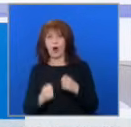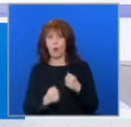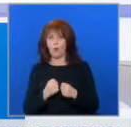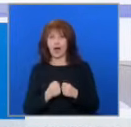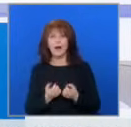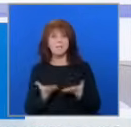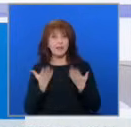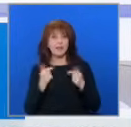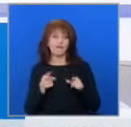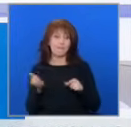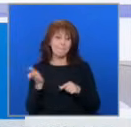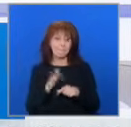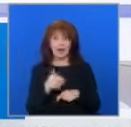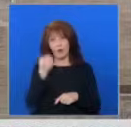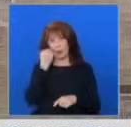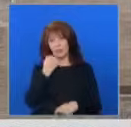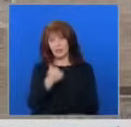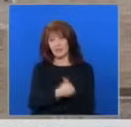това отново употребил наркотици.